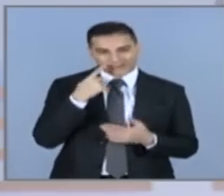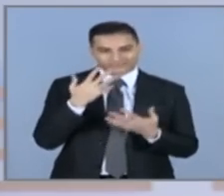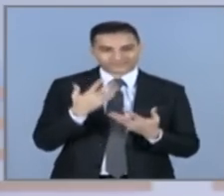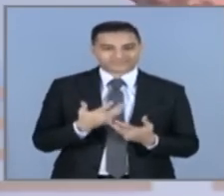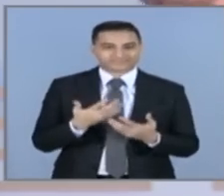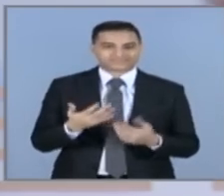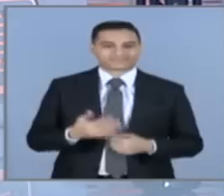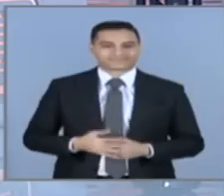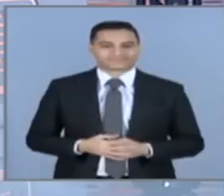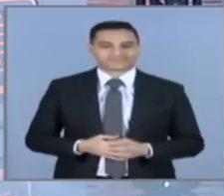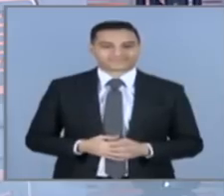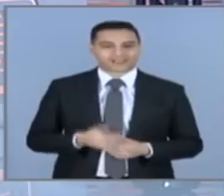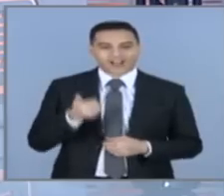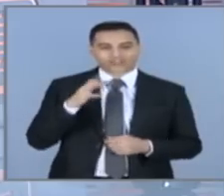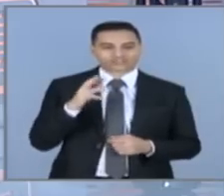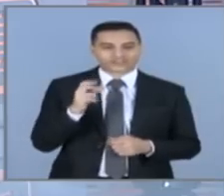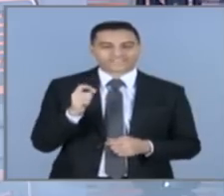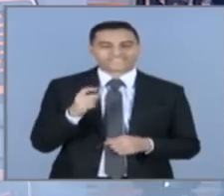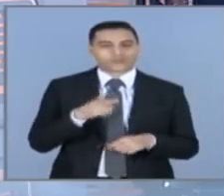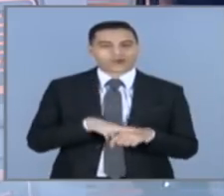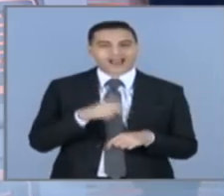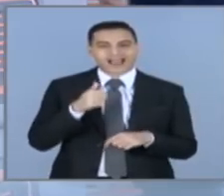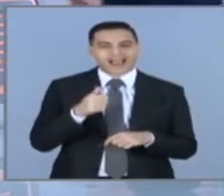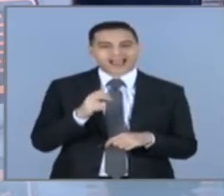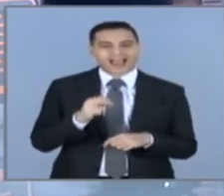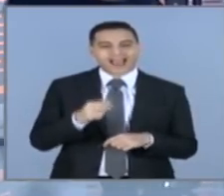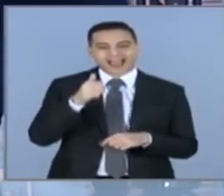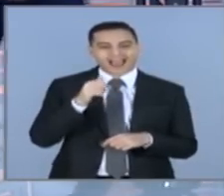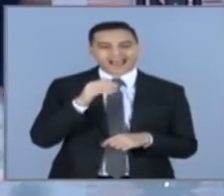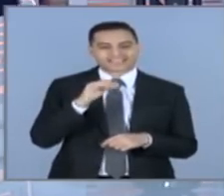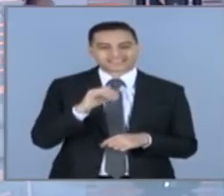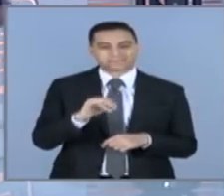هدف. شكرا لأشرف وآسر، آسر وأشرف.